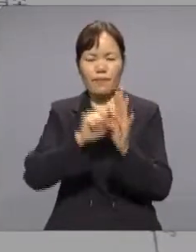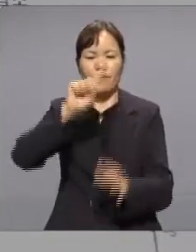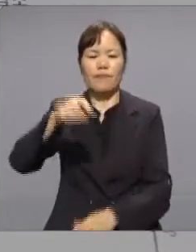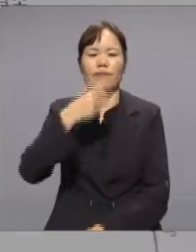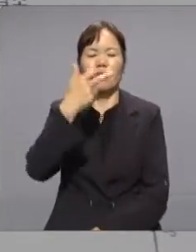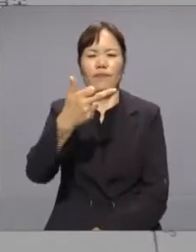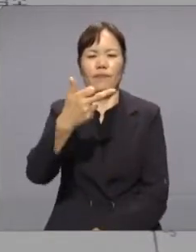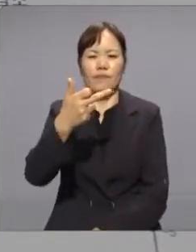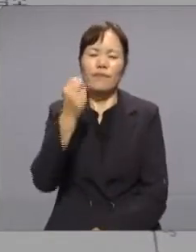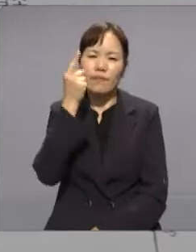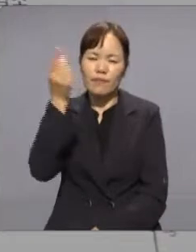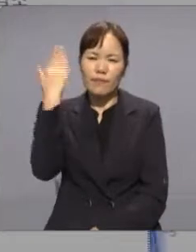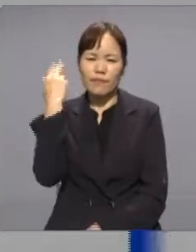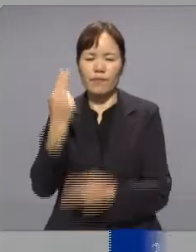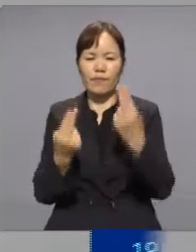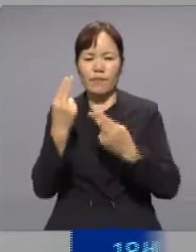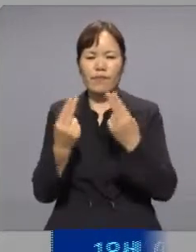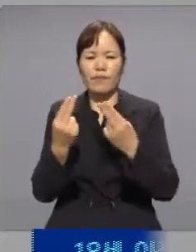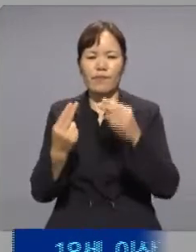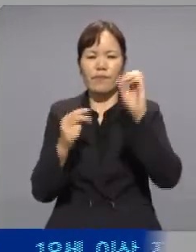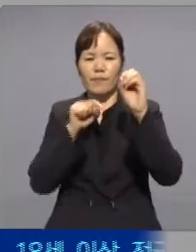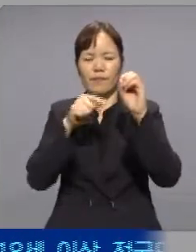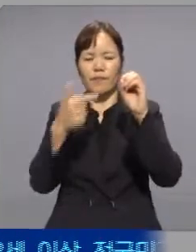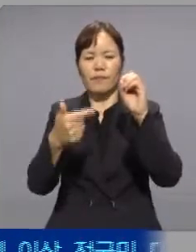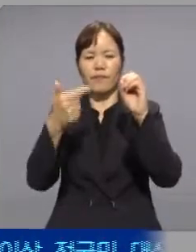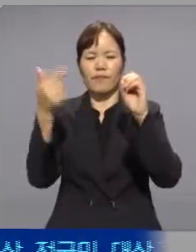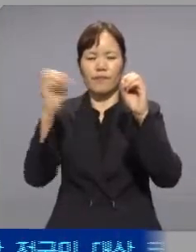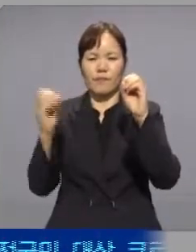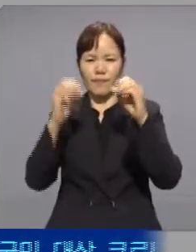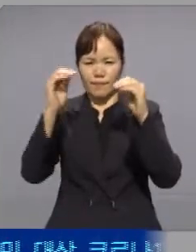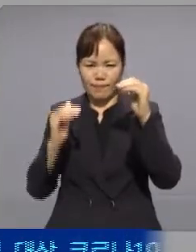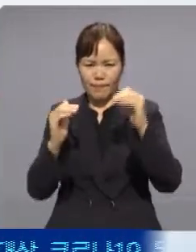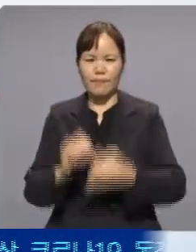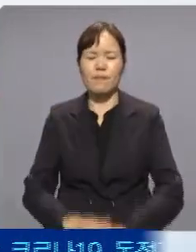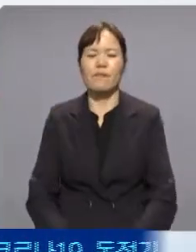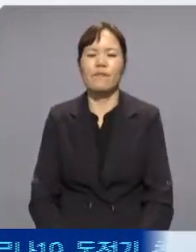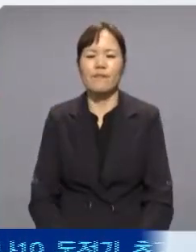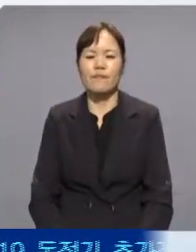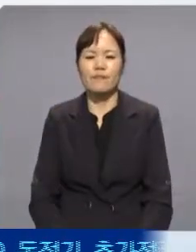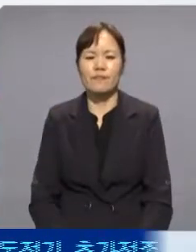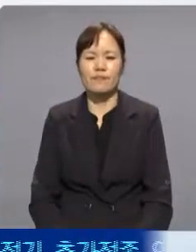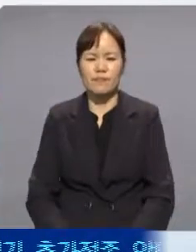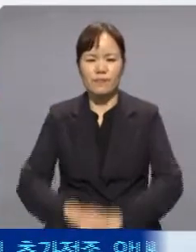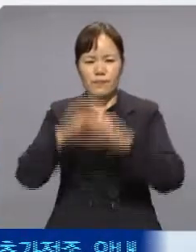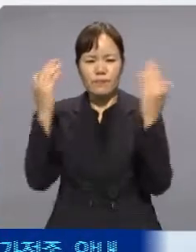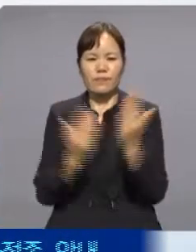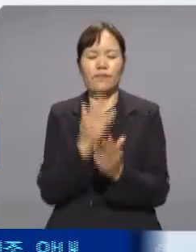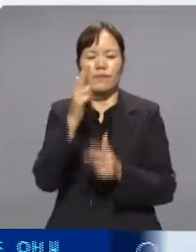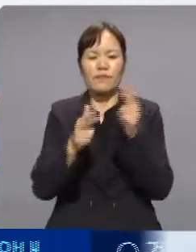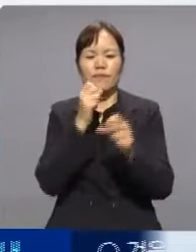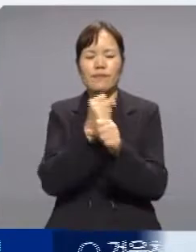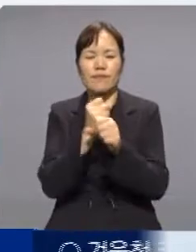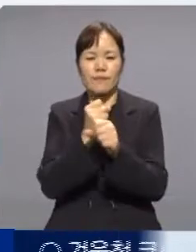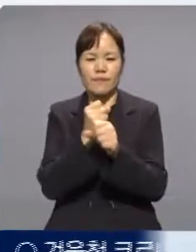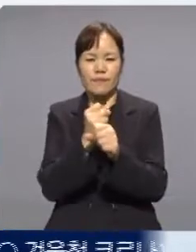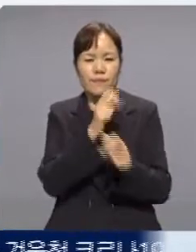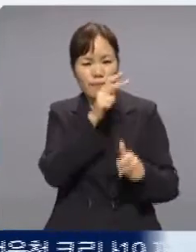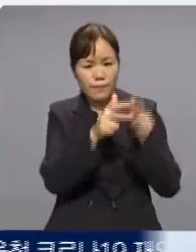117로 한 달 전보다 0.6% 감소했습니다. 전산업 생산은